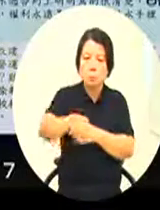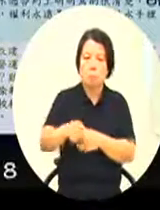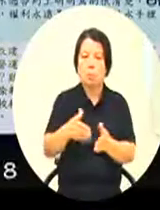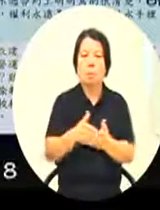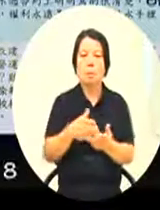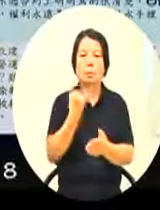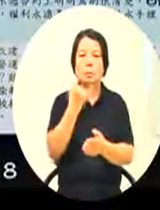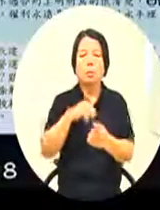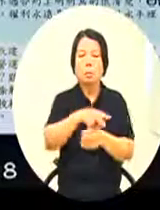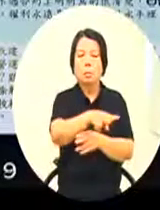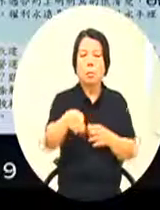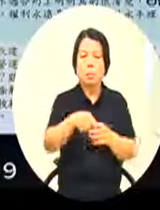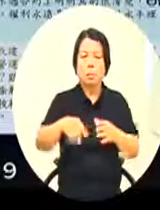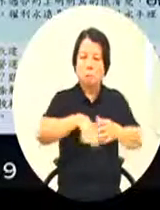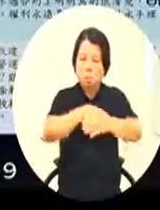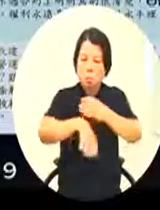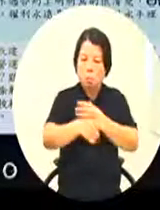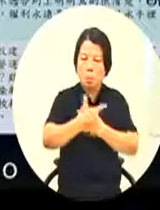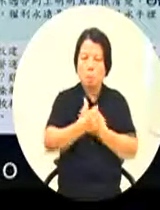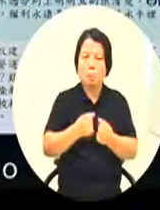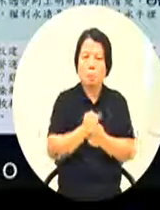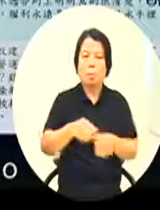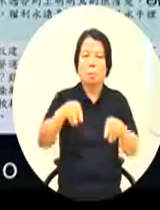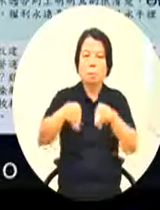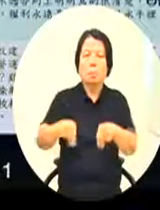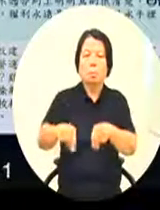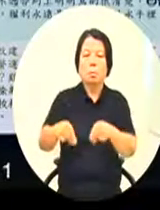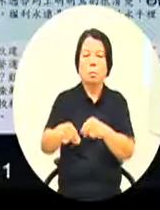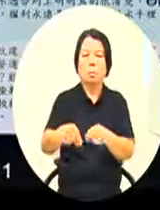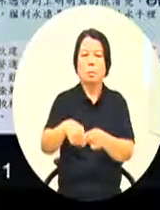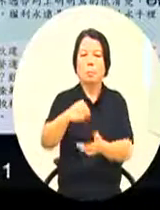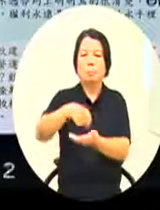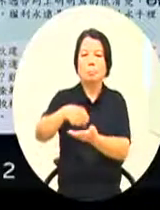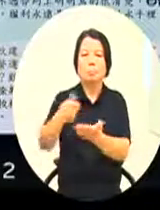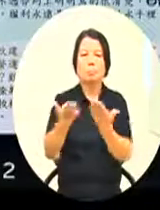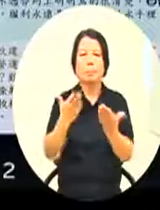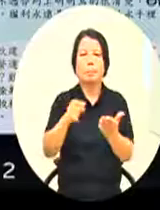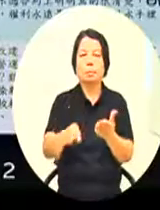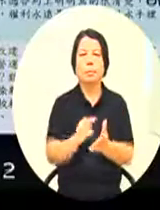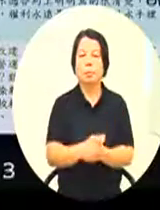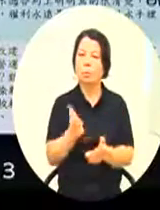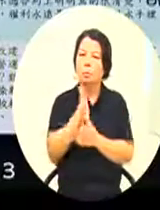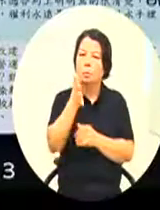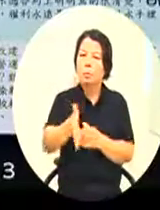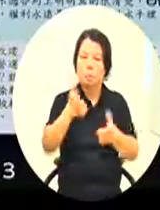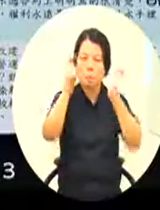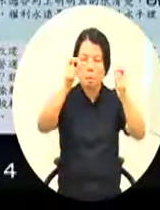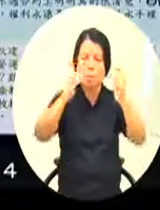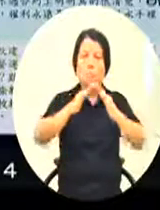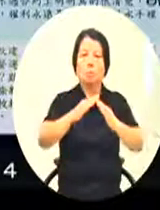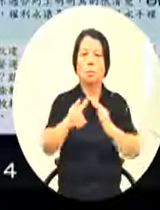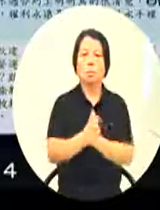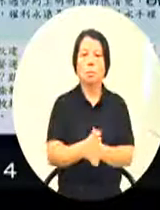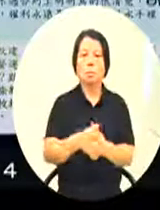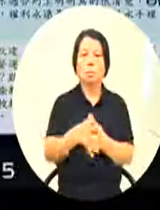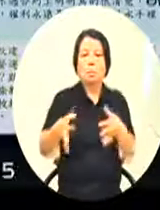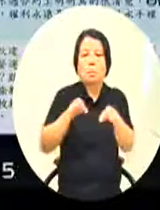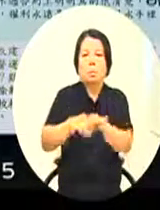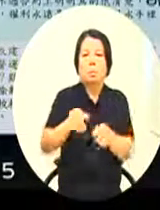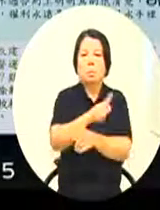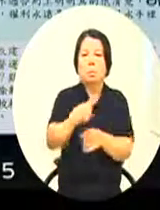才能够去做内部的调整，这都在合约上面讲清楚的。所以我问你啊，我们高雄市捐给我们的东